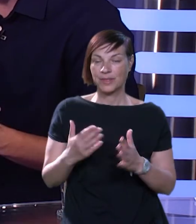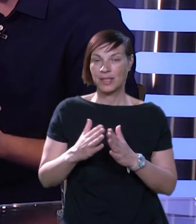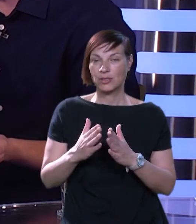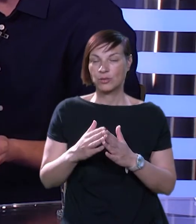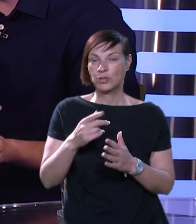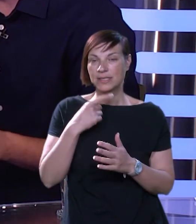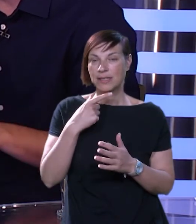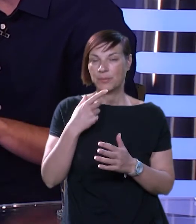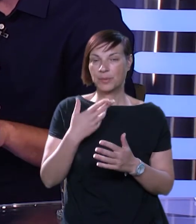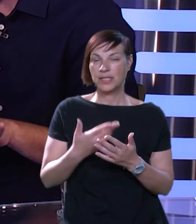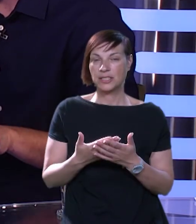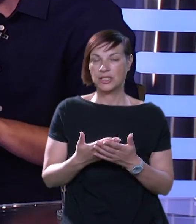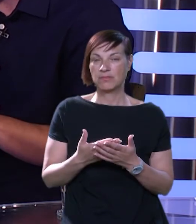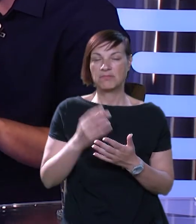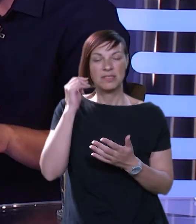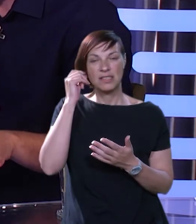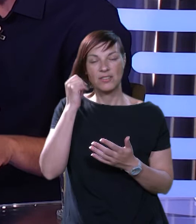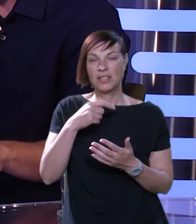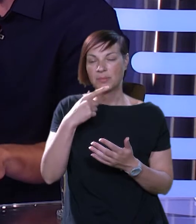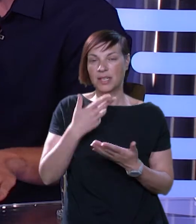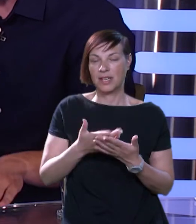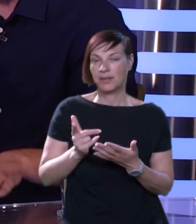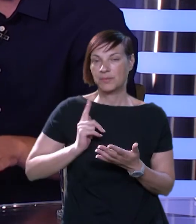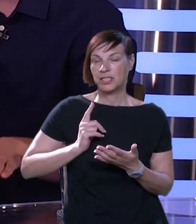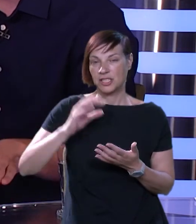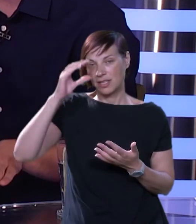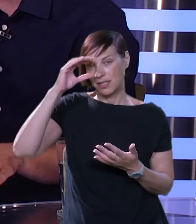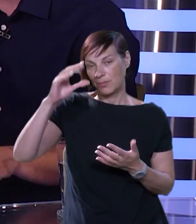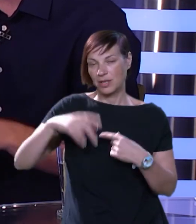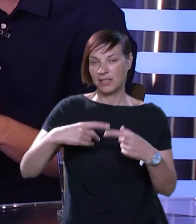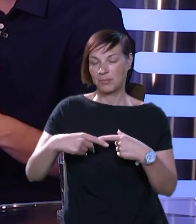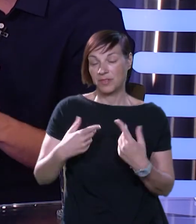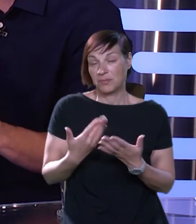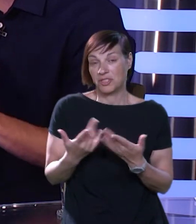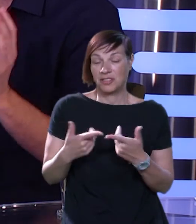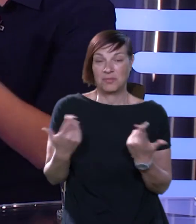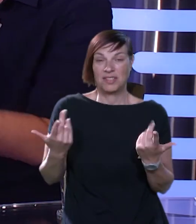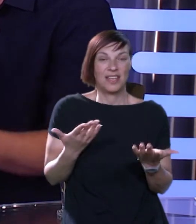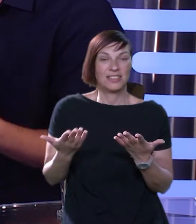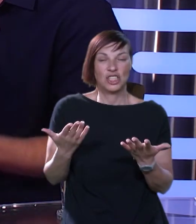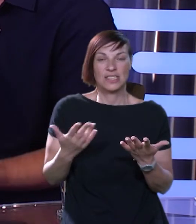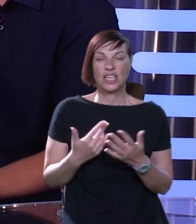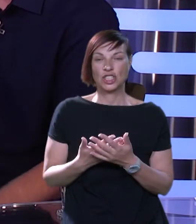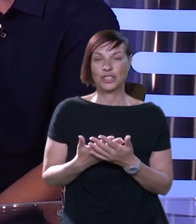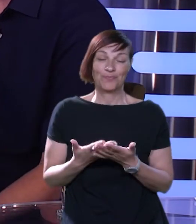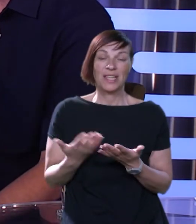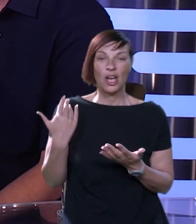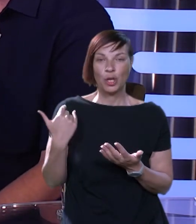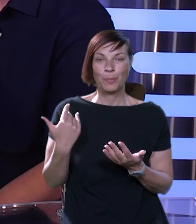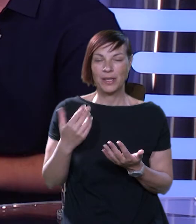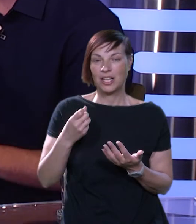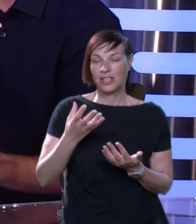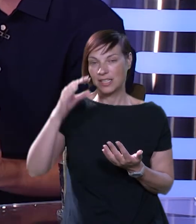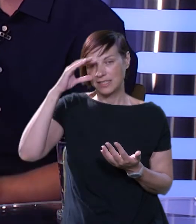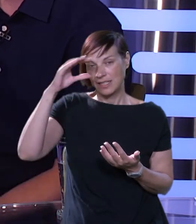kod kuće sam pričao i onda mi je djevojka rekla, ajde priča kada pogledamo film pa će ti valjda onda biti jasno zašto. I stvarno tako je